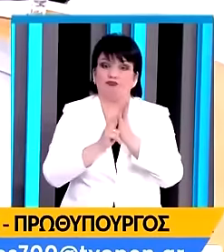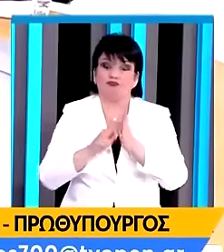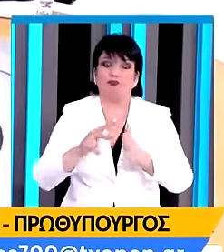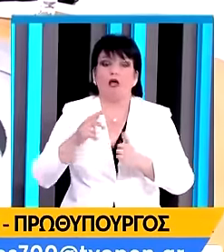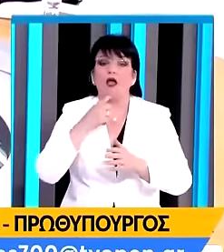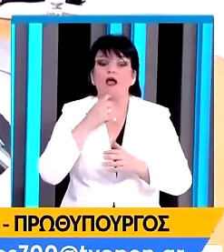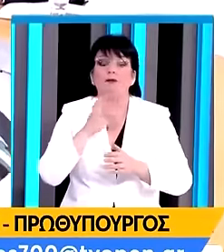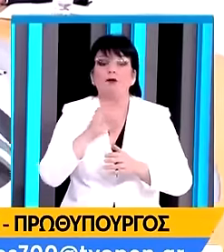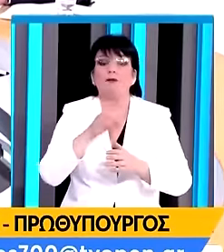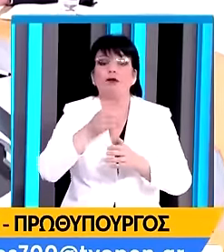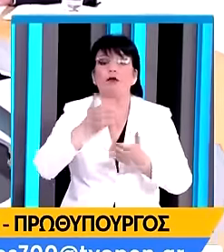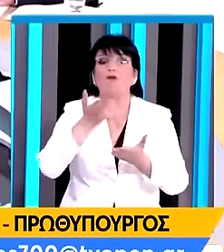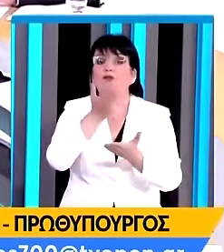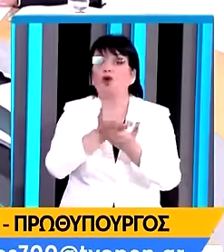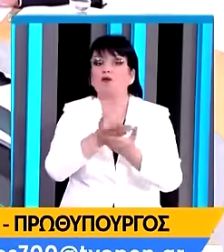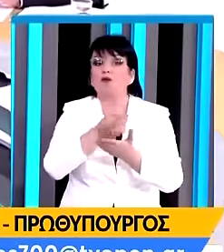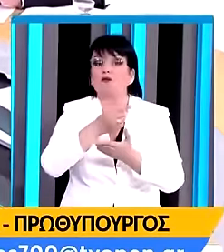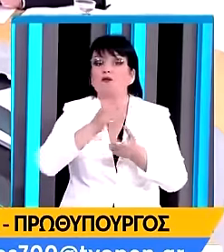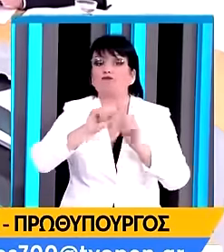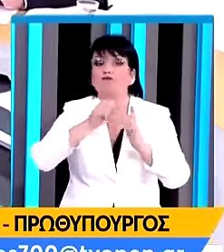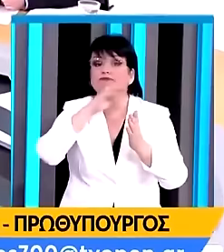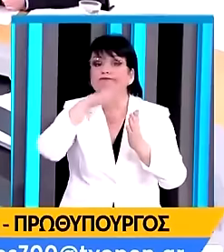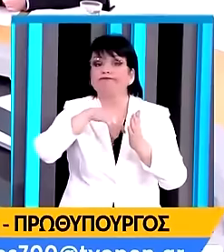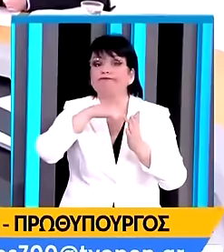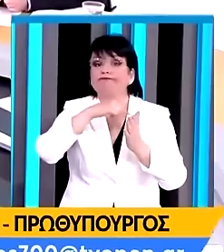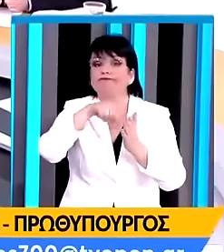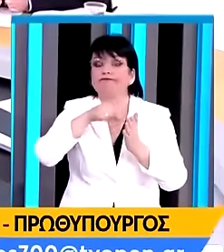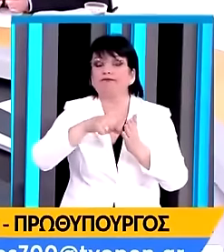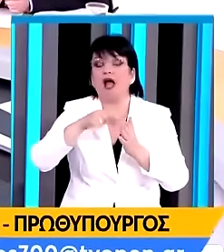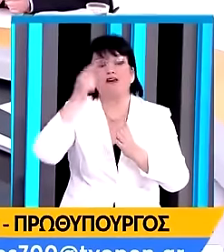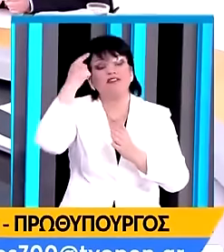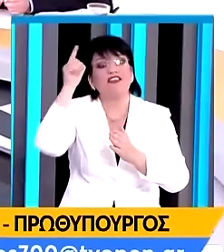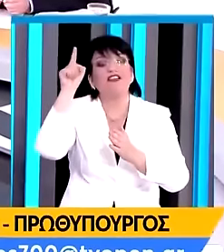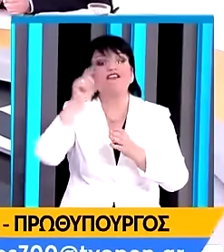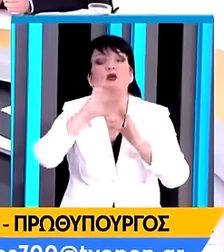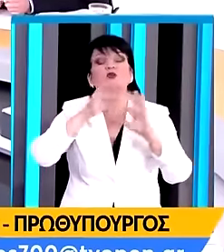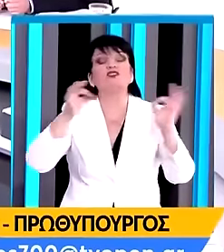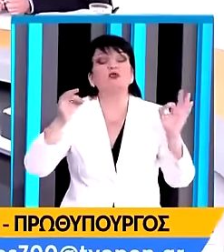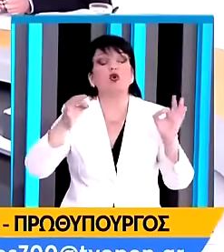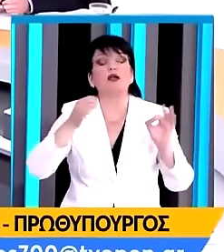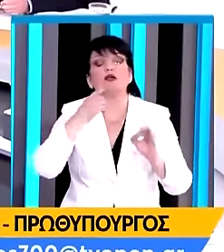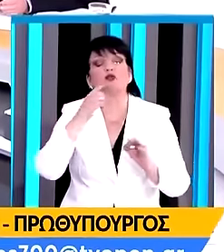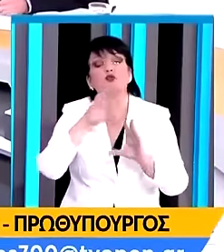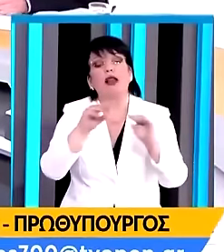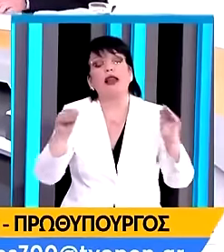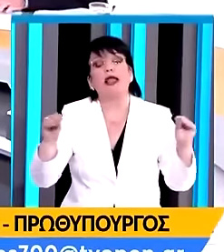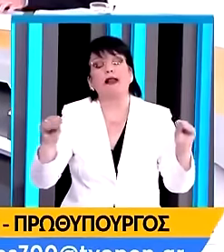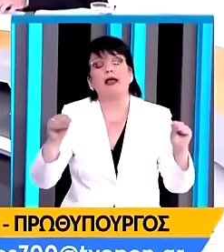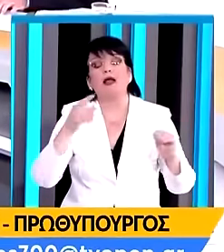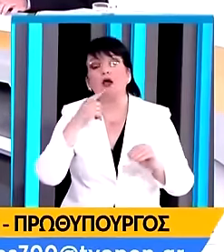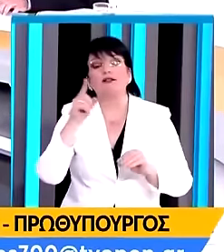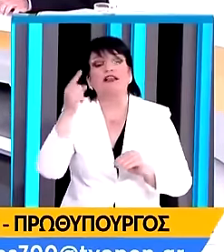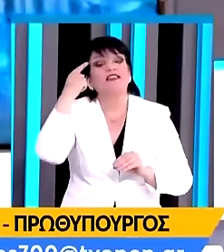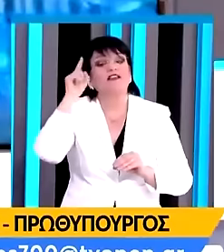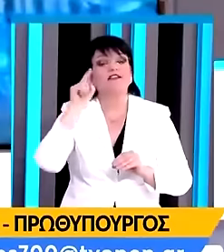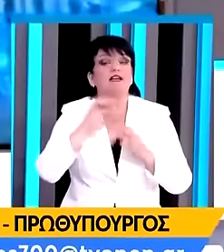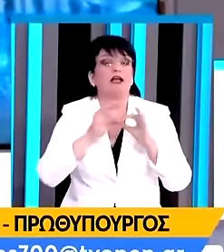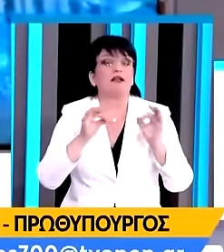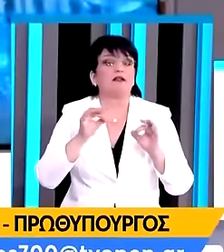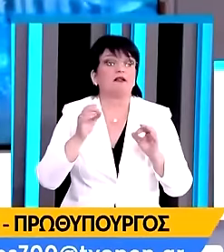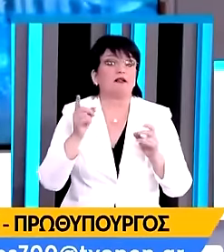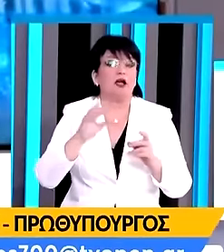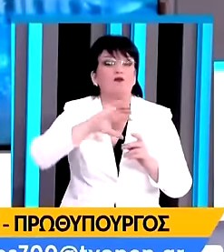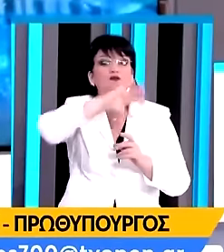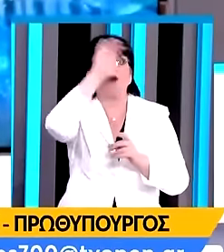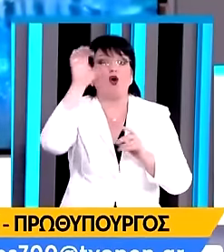νόμου 5 χρόνια τώρα. Εμείς βλέπαμε τι γινόταν στα Σκόπια. Είναι ανιστόρητη. Του είπατε ανιστόρητη. Και ξέραμε, ναι, είναι και ανιστόρητη. Άρα πάρα πολύ μόνη κριτική που έχουμε. Στη